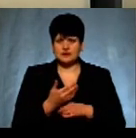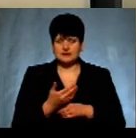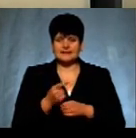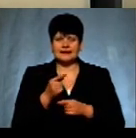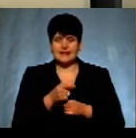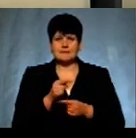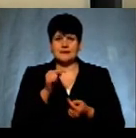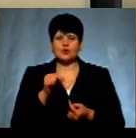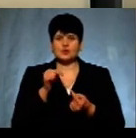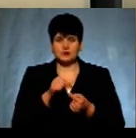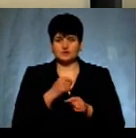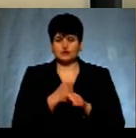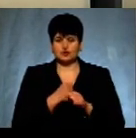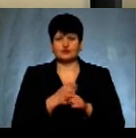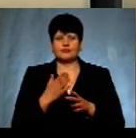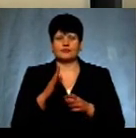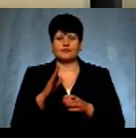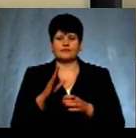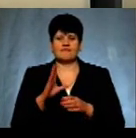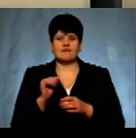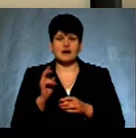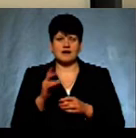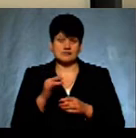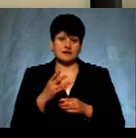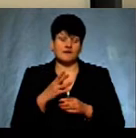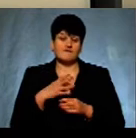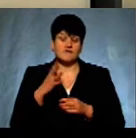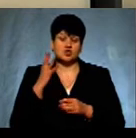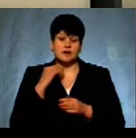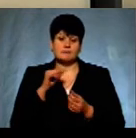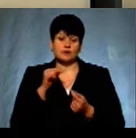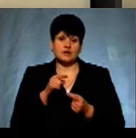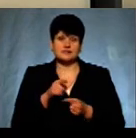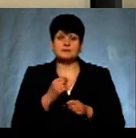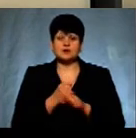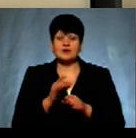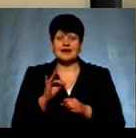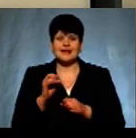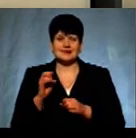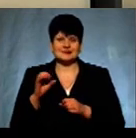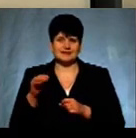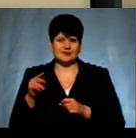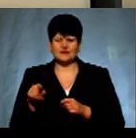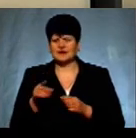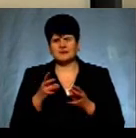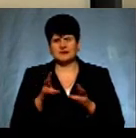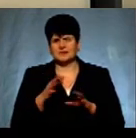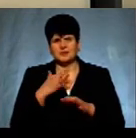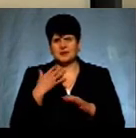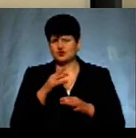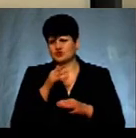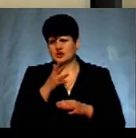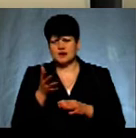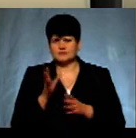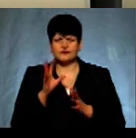підходяща вакансія або вакансія, яку людина вважає підходящою для себе, з ним працює реєстратор. Там не треба дуже багато часу,